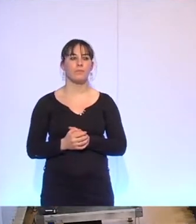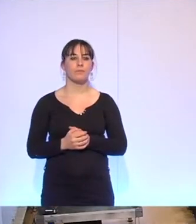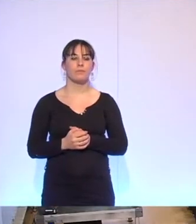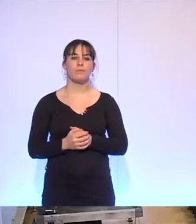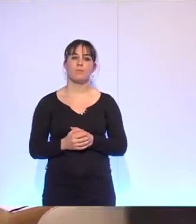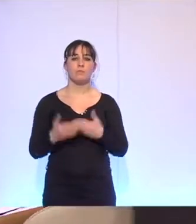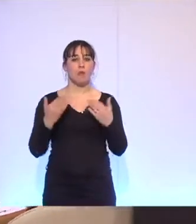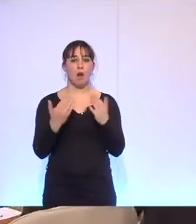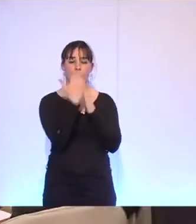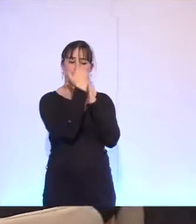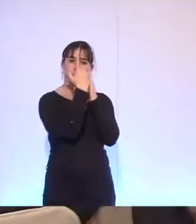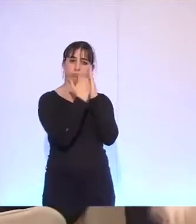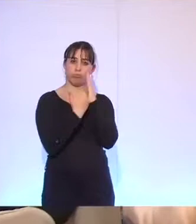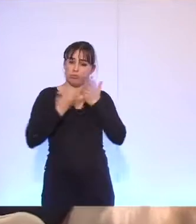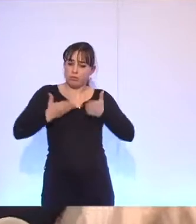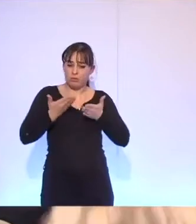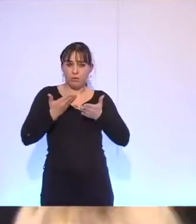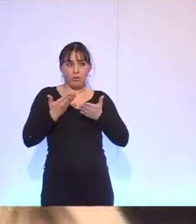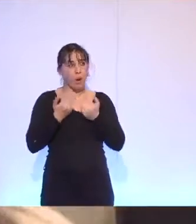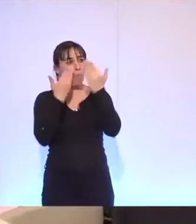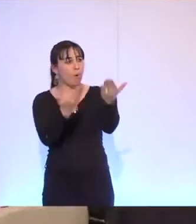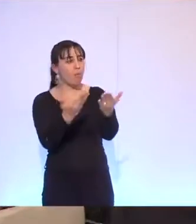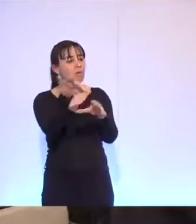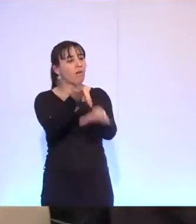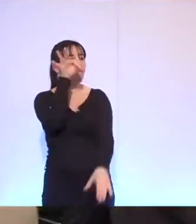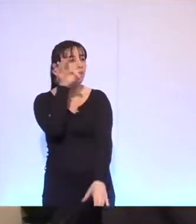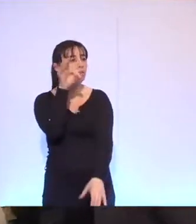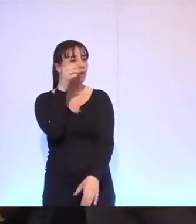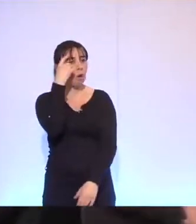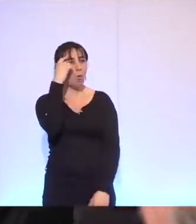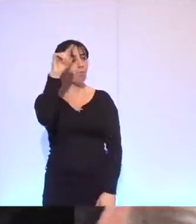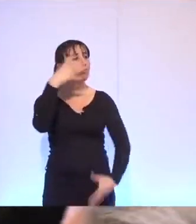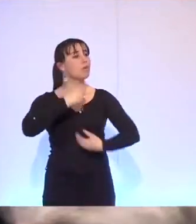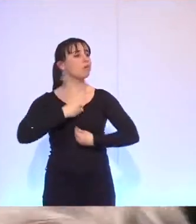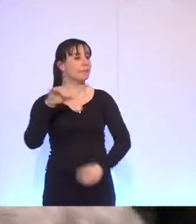Je soumets donc cette délibération au vote. Qui est pour ?